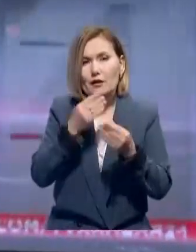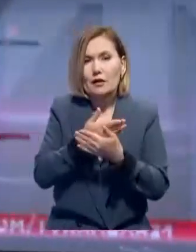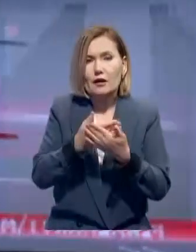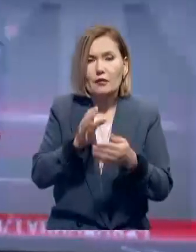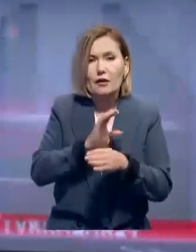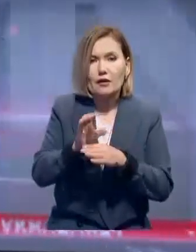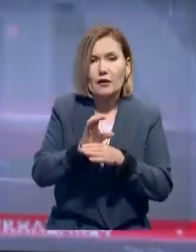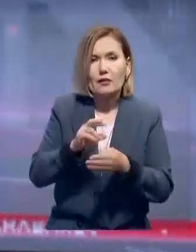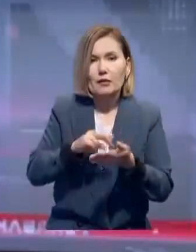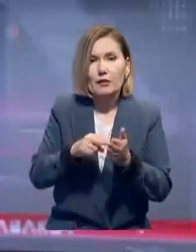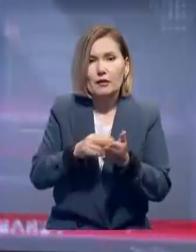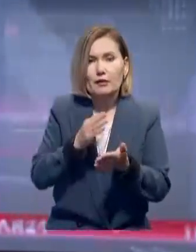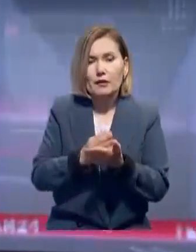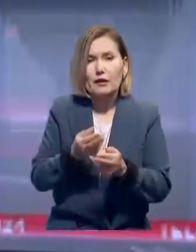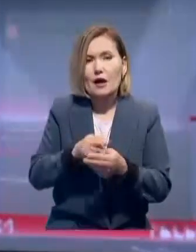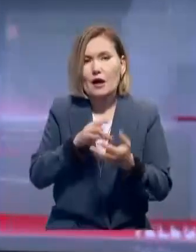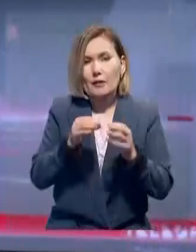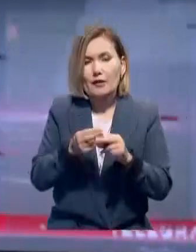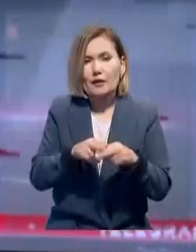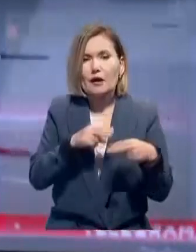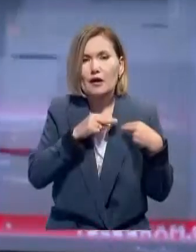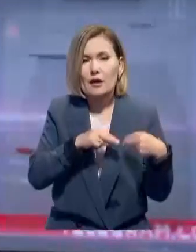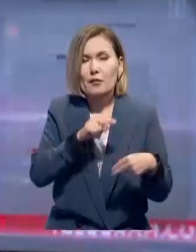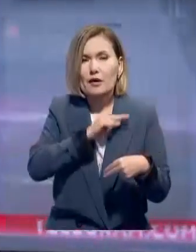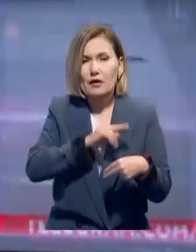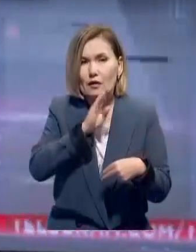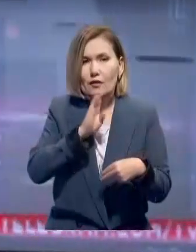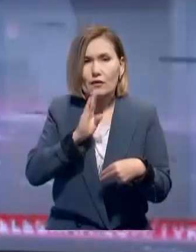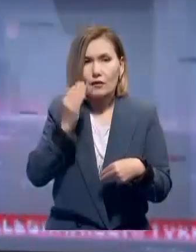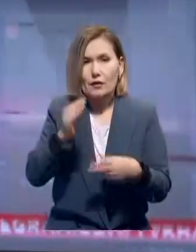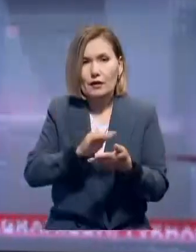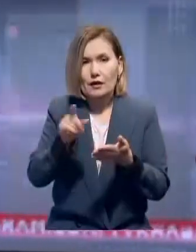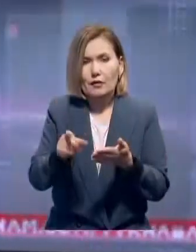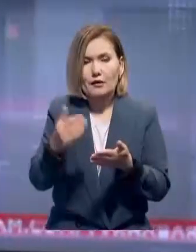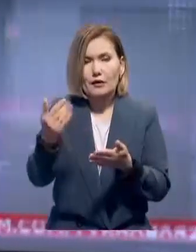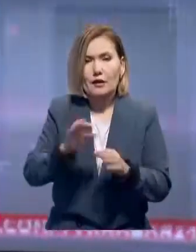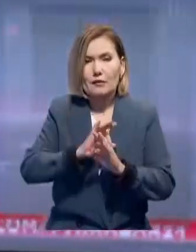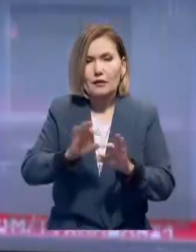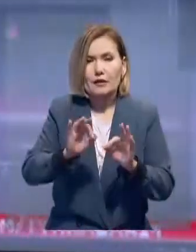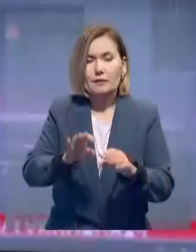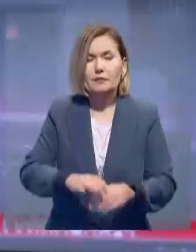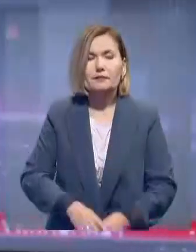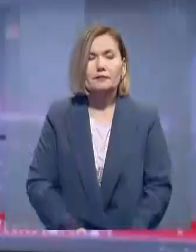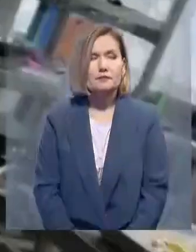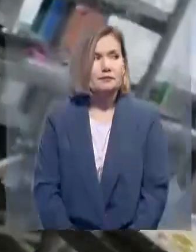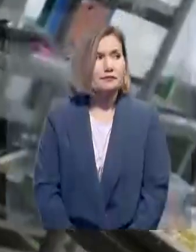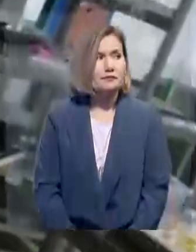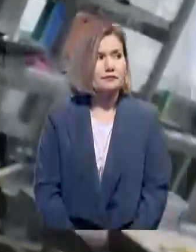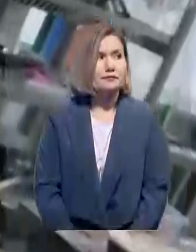желісін кеңейтуді көздеп отыр. Бақыт кілтін еңбектен тапқан жанмен тілшіміз Ақмарал Есімханова тілдесті.